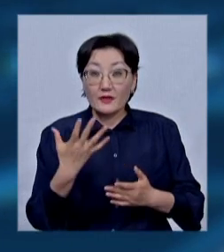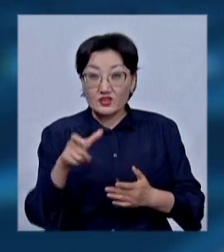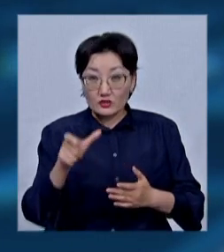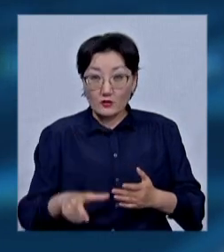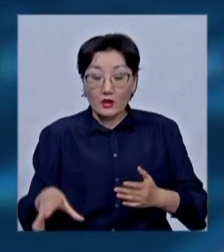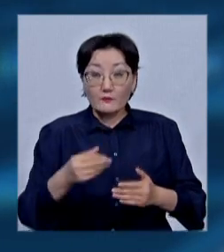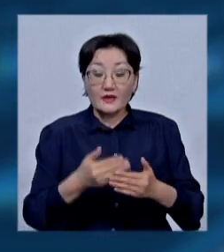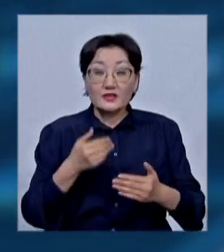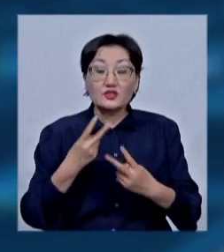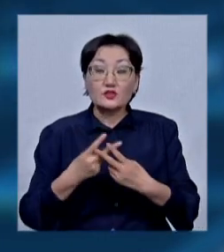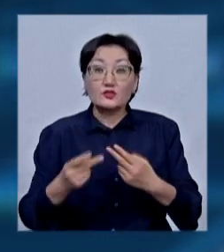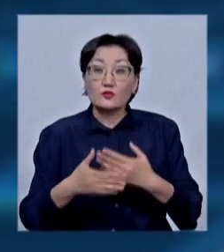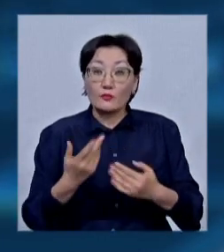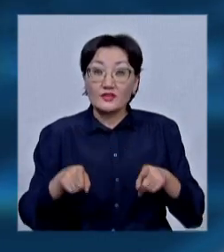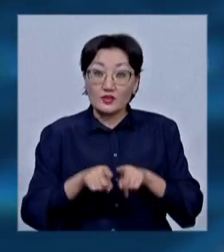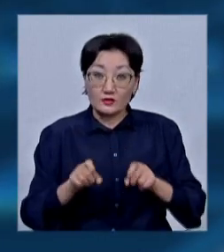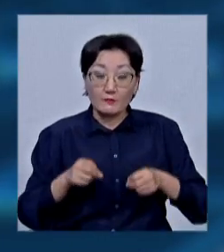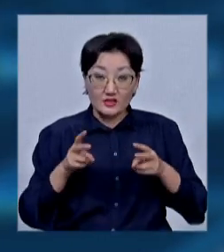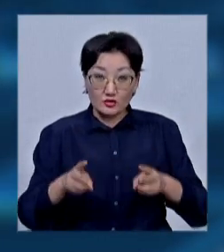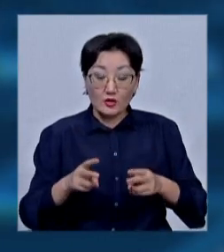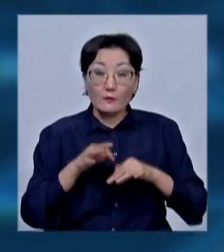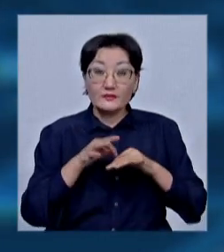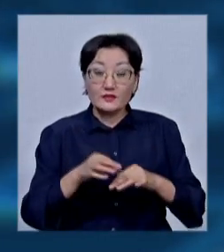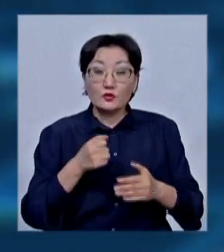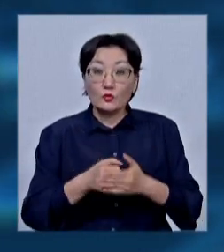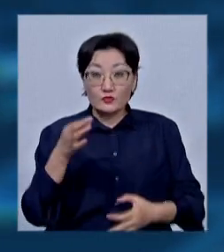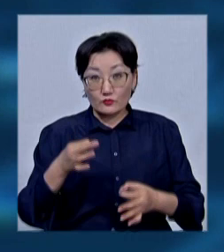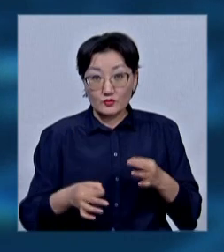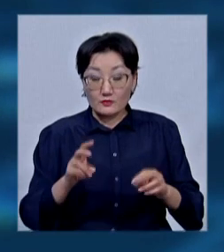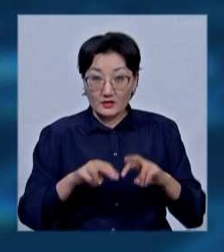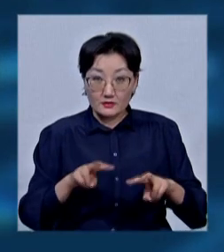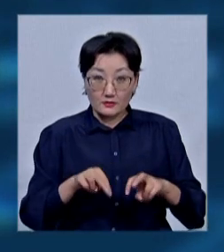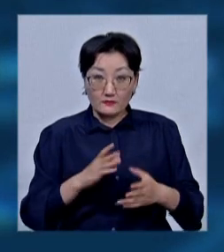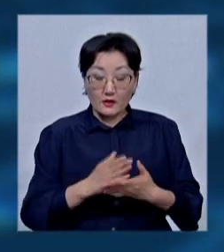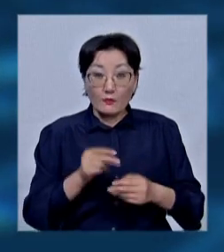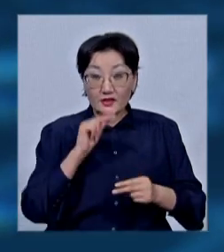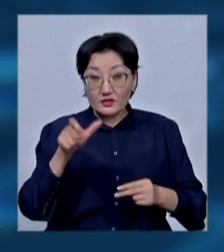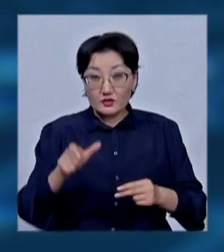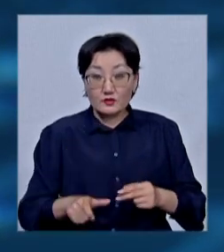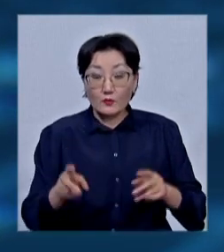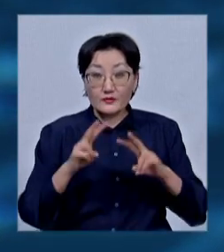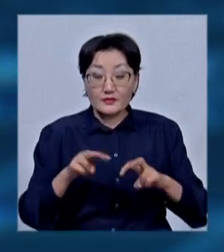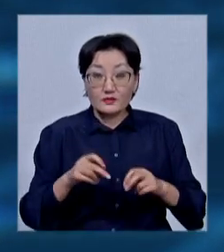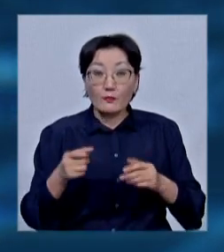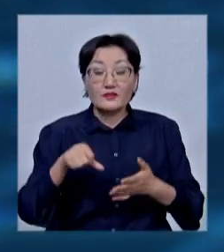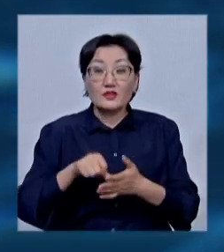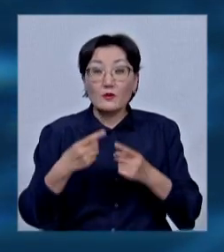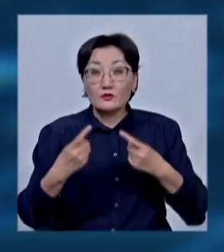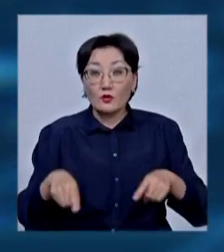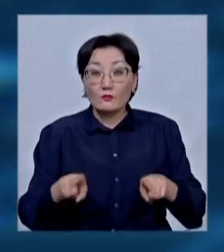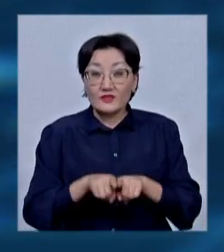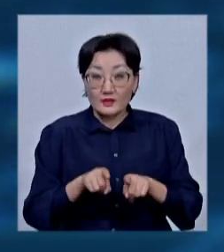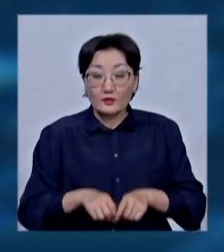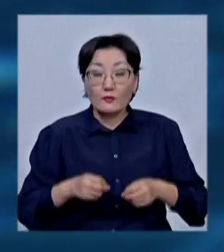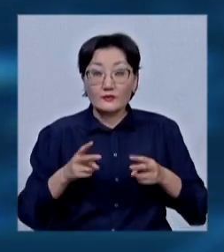Все они ранее судимы за аналогичные преступления. Проводится досудебное расследование. Подозреваемых проверяют на причастность к другим